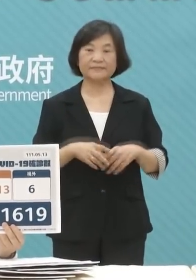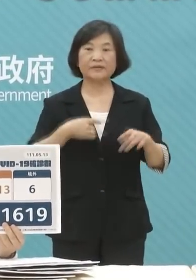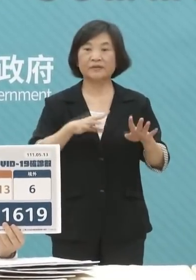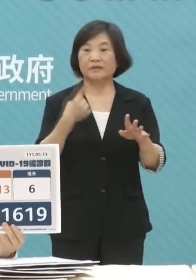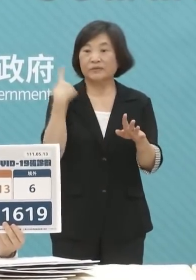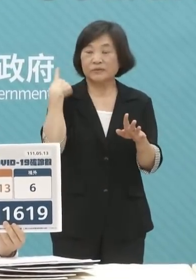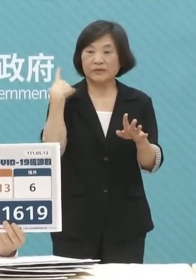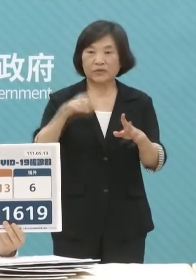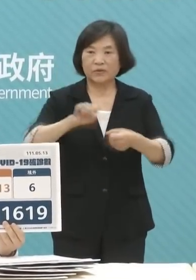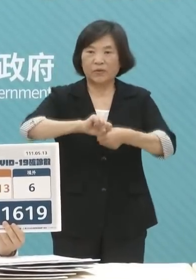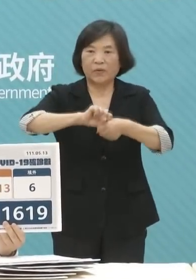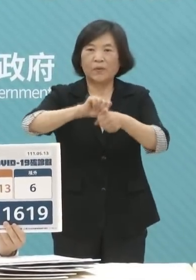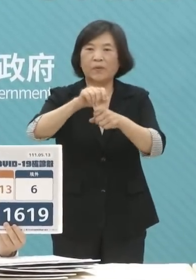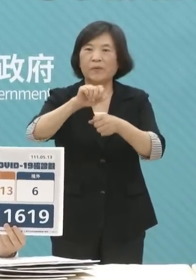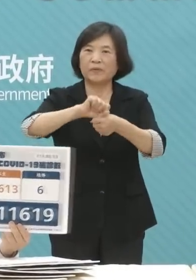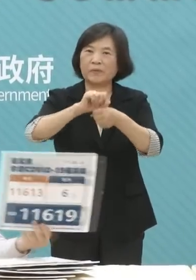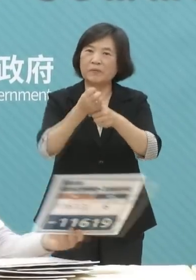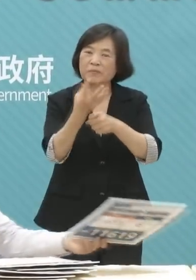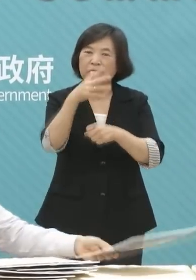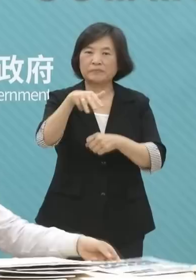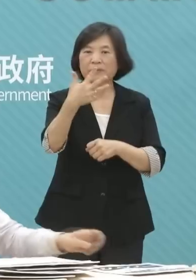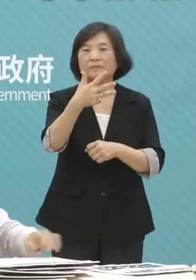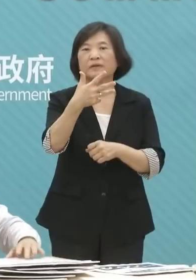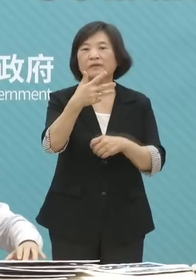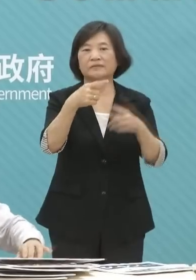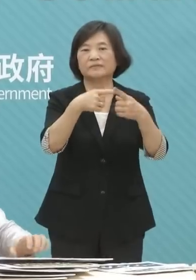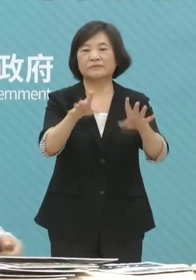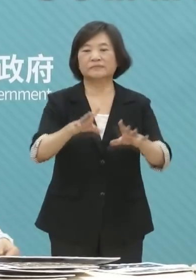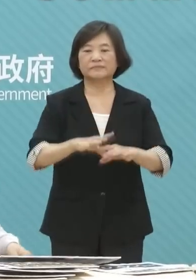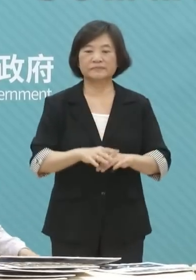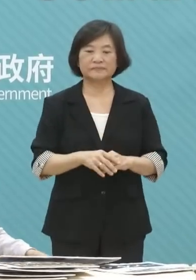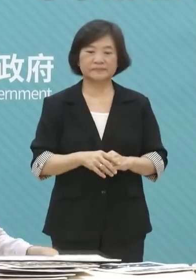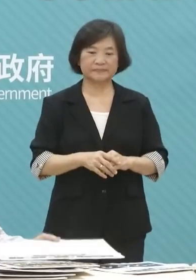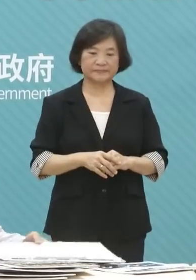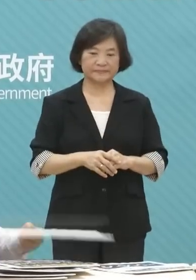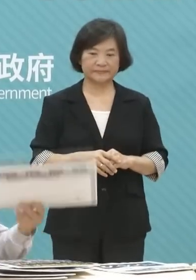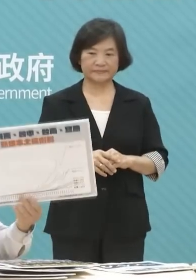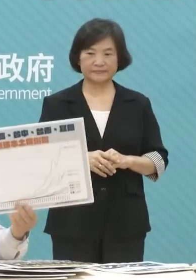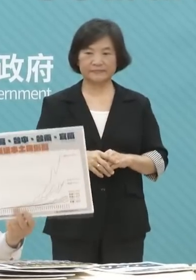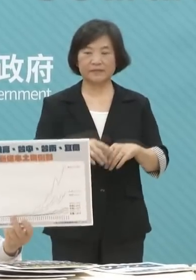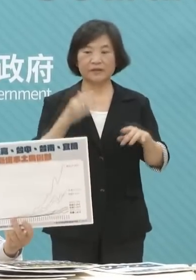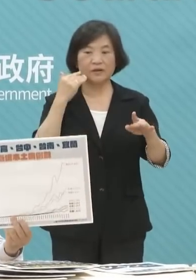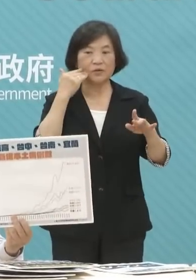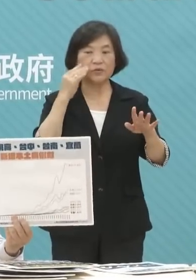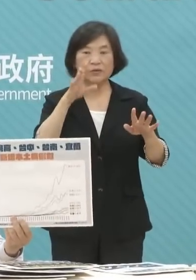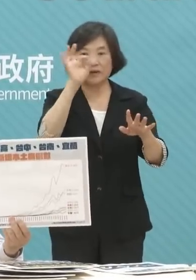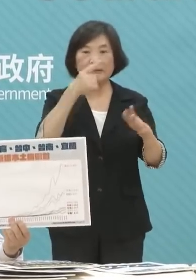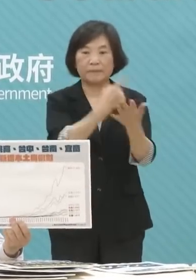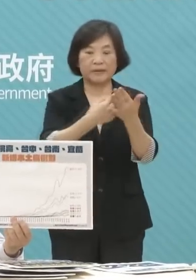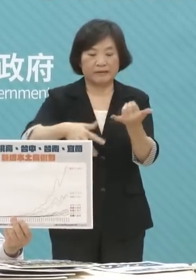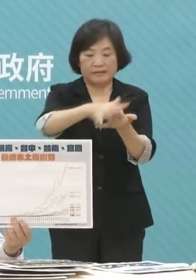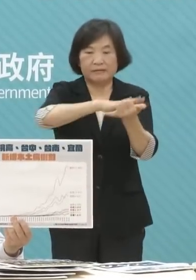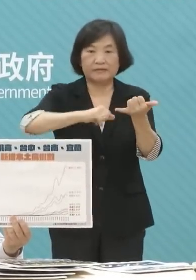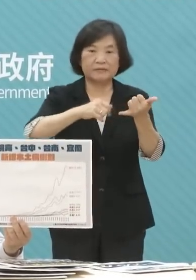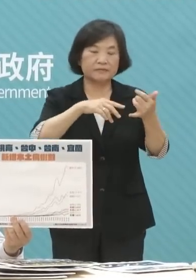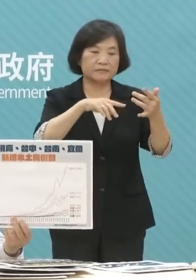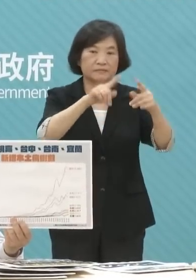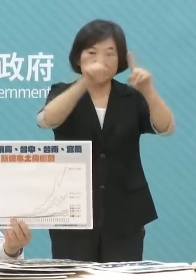昨天增加了852个。但是如果用每个县市的图来看